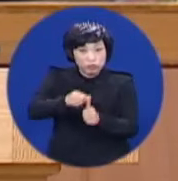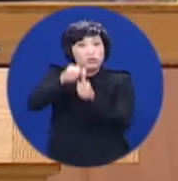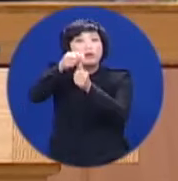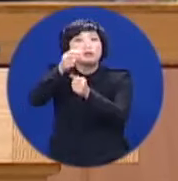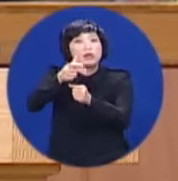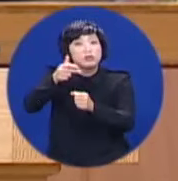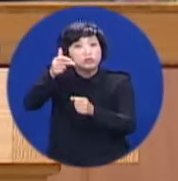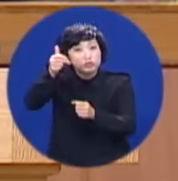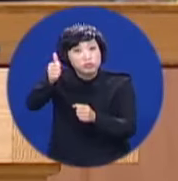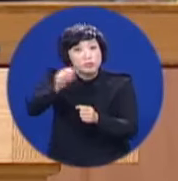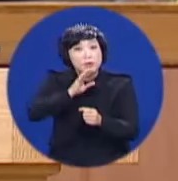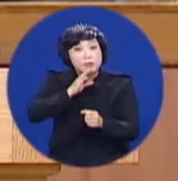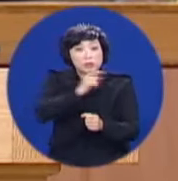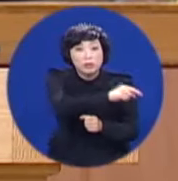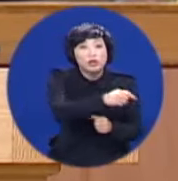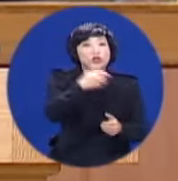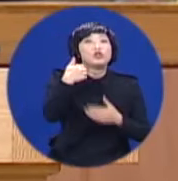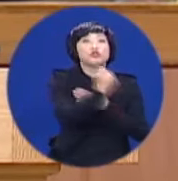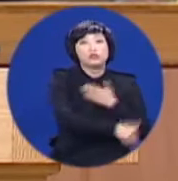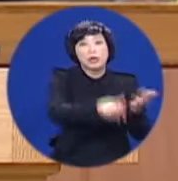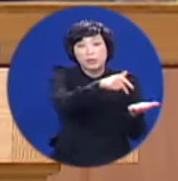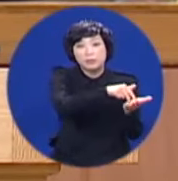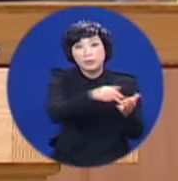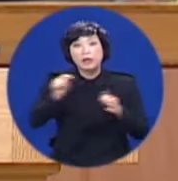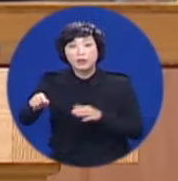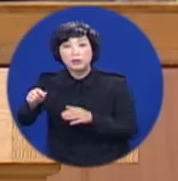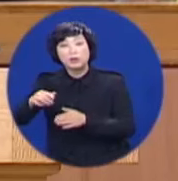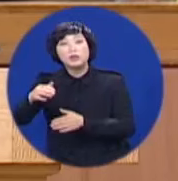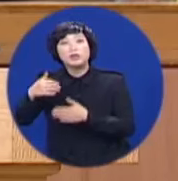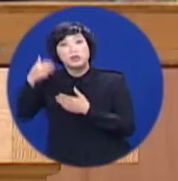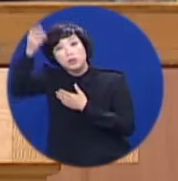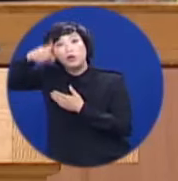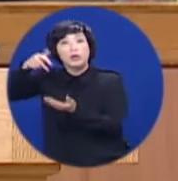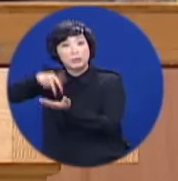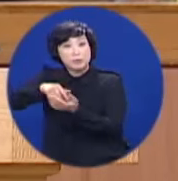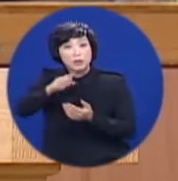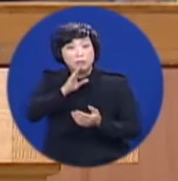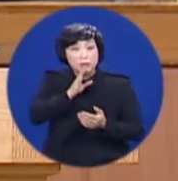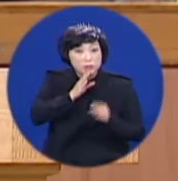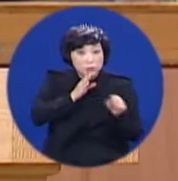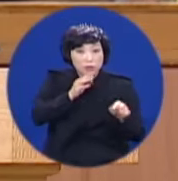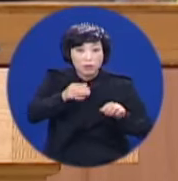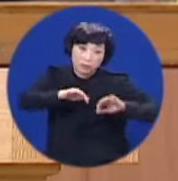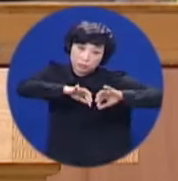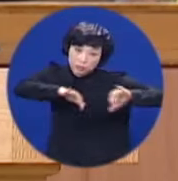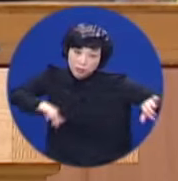영육이 이만큼 해석이 다른 거예요. 그러니